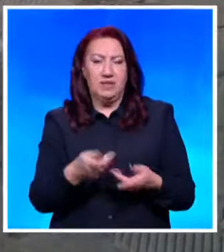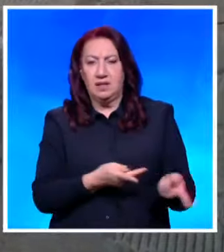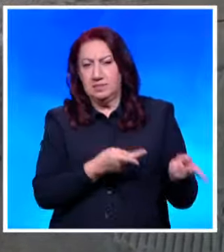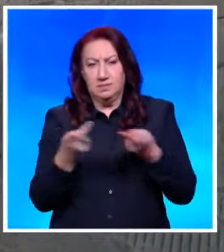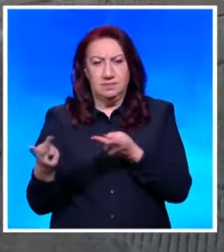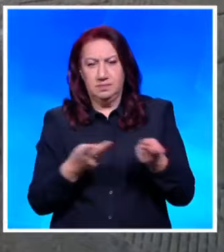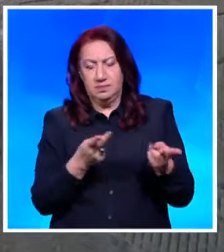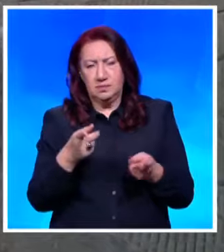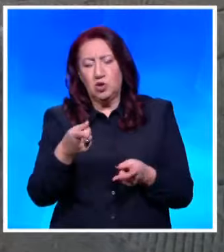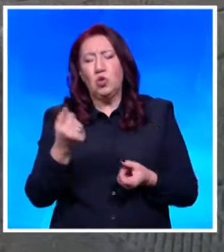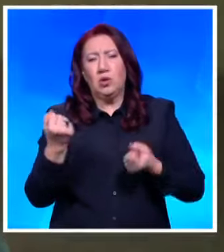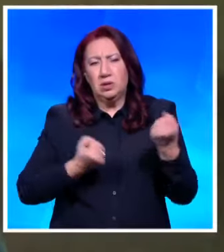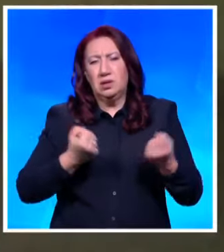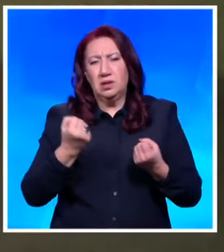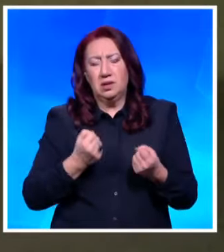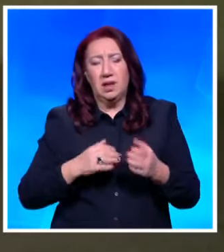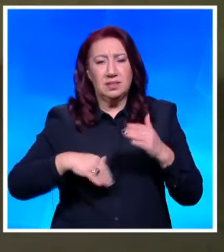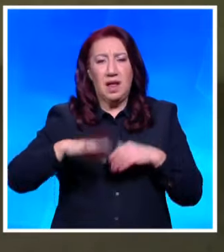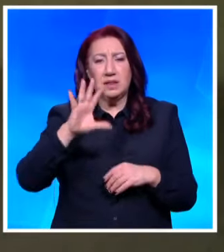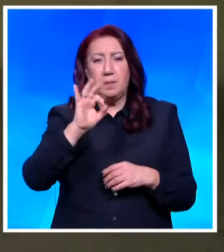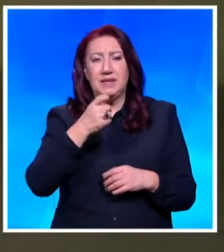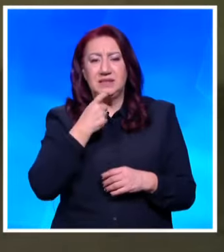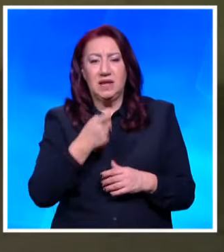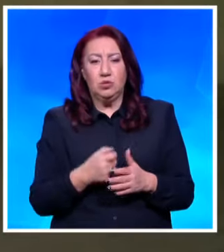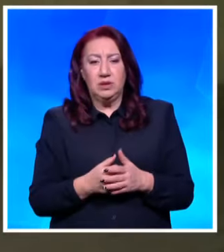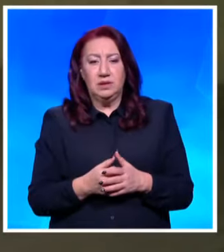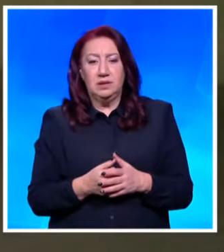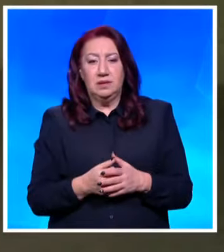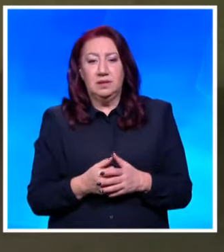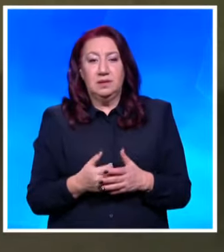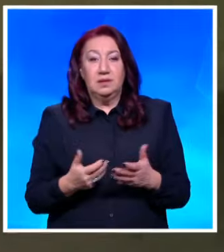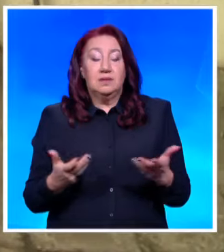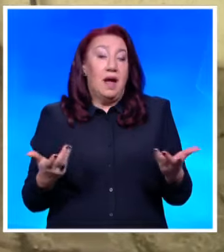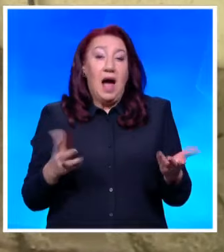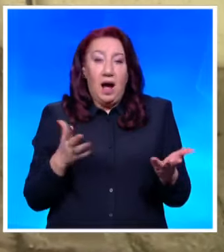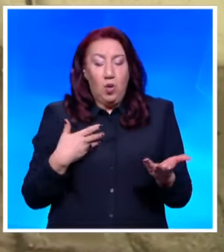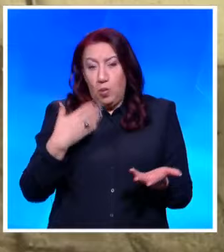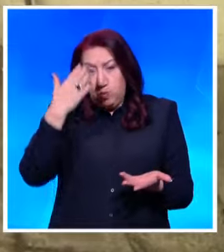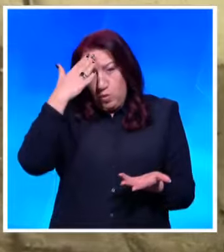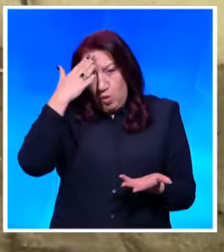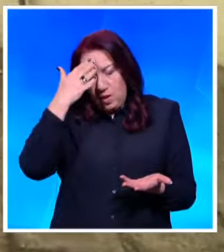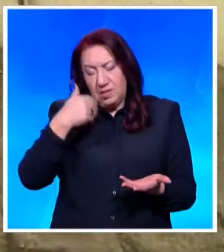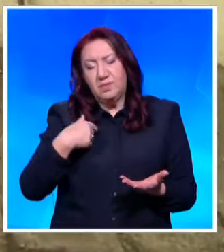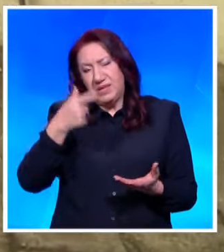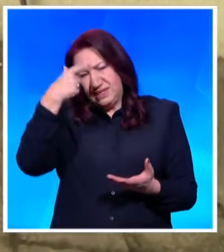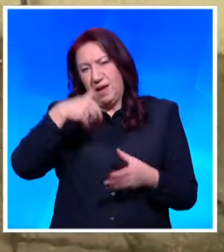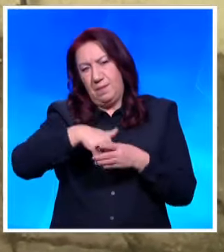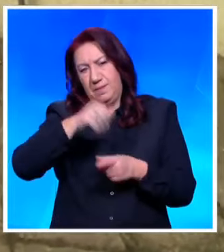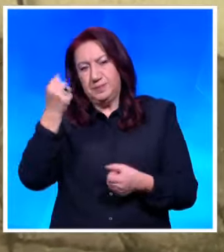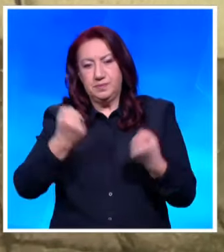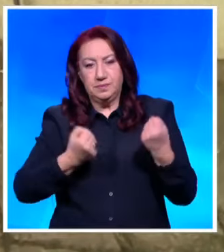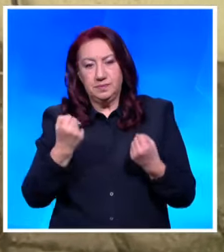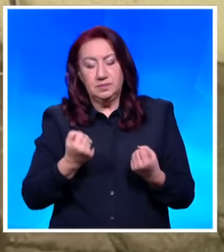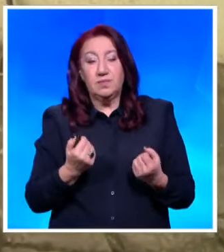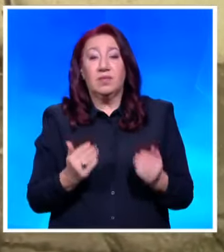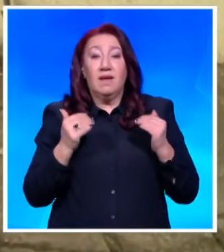Шофьор е от над 50 години. Ако нещо се разболее, аз сам ще спра. Възрастните шофьори сами да оценяват трезво